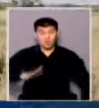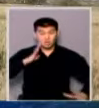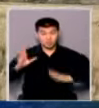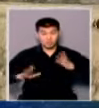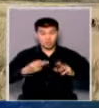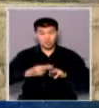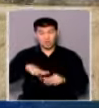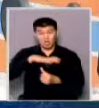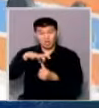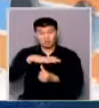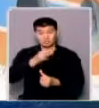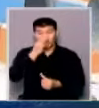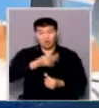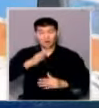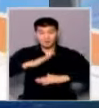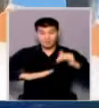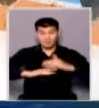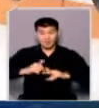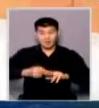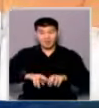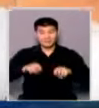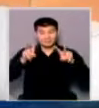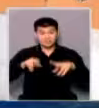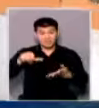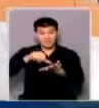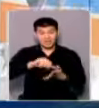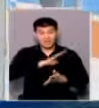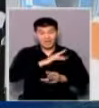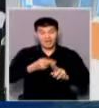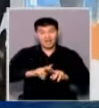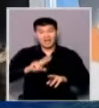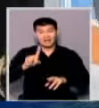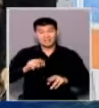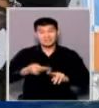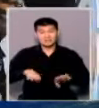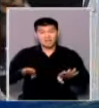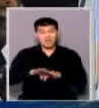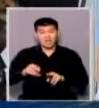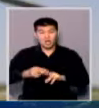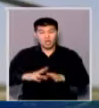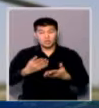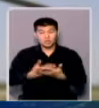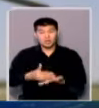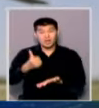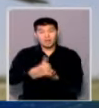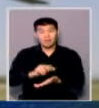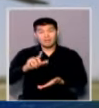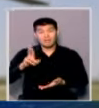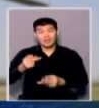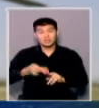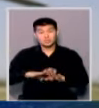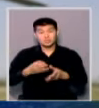Жаттығуға әуе көлігіне жауапты мекеме мамандарды арнайы қатысты. Бас акционерлік қоғамы батыс өңірлік